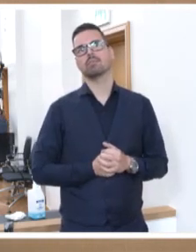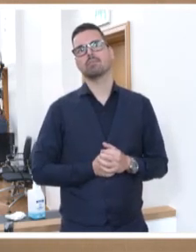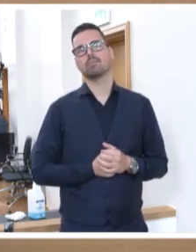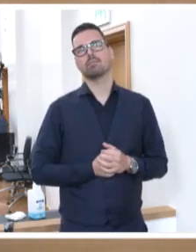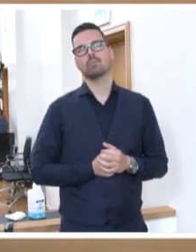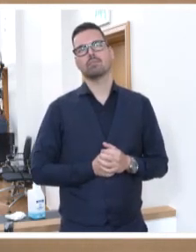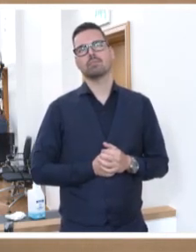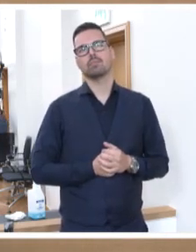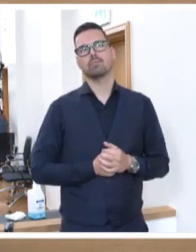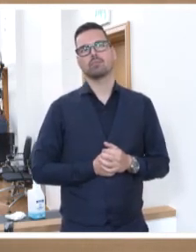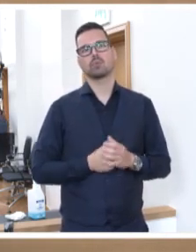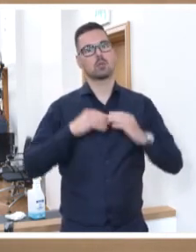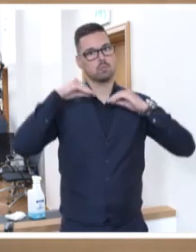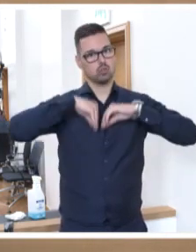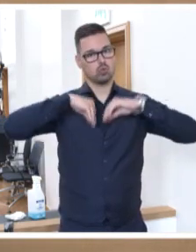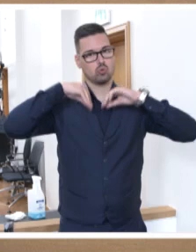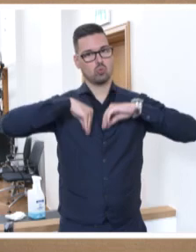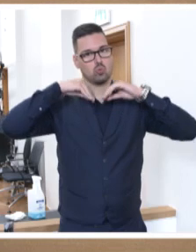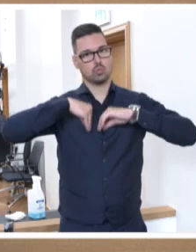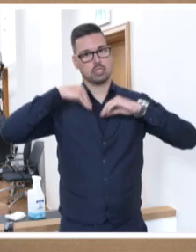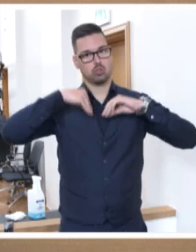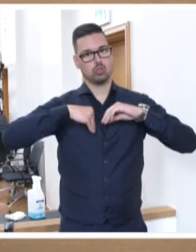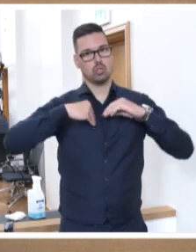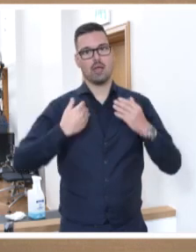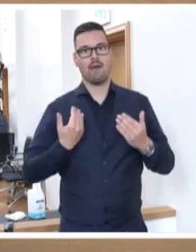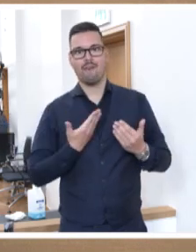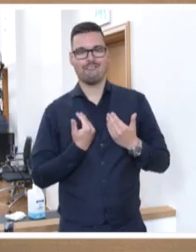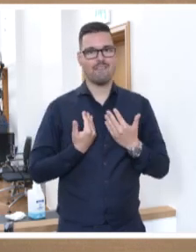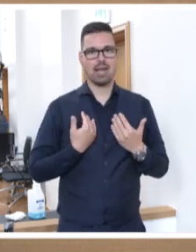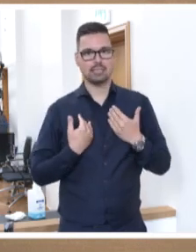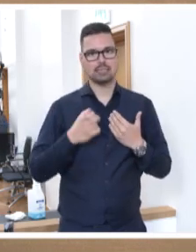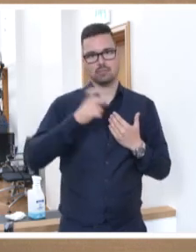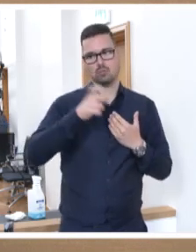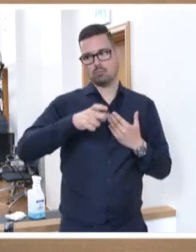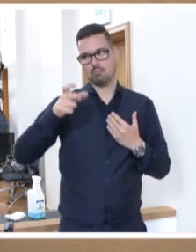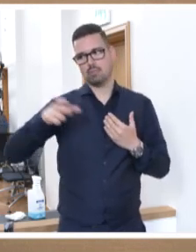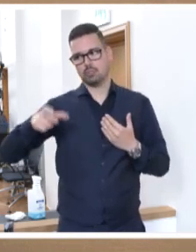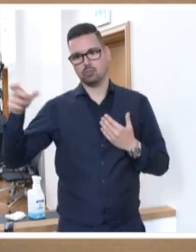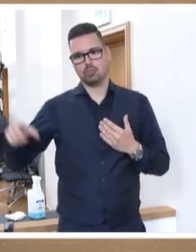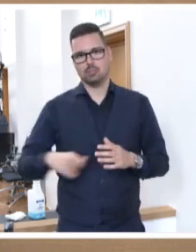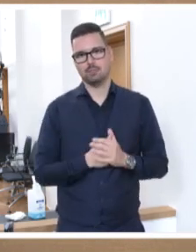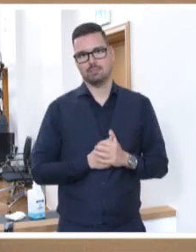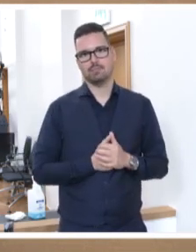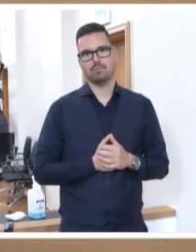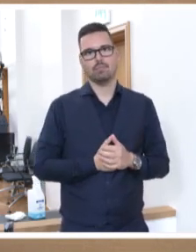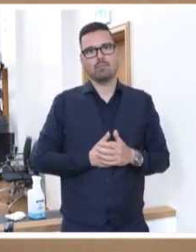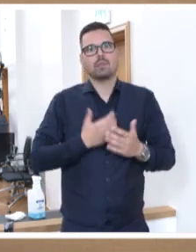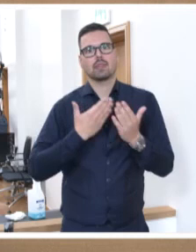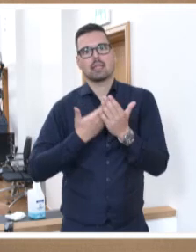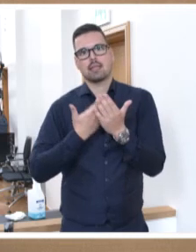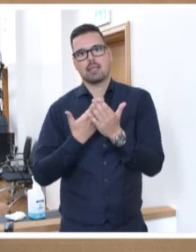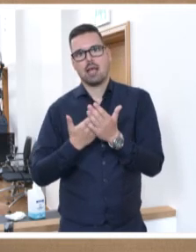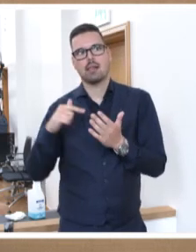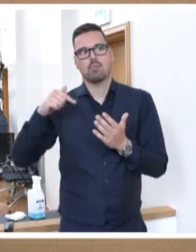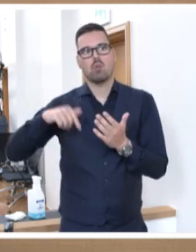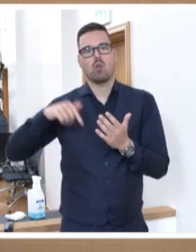unter anderem mit psychologischen Verhaltensmustern von verschiedenen Menschen beschäftigt. Deshalb werde ich